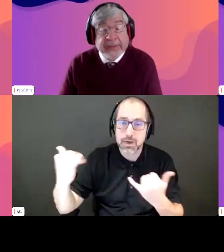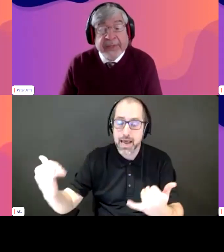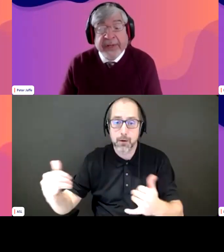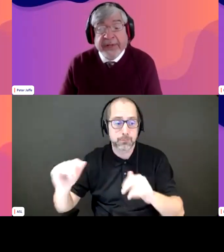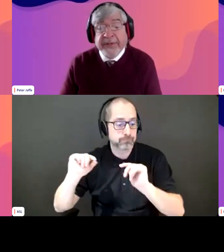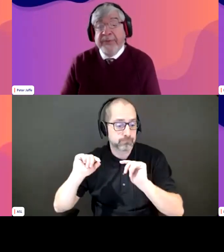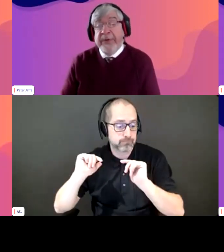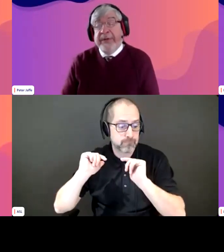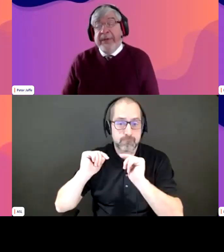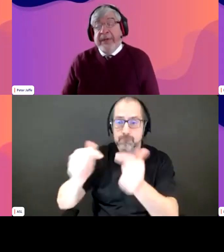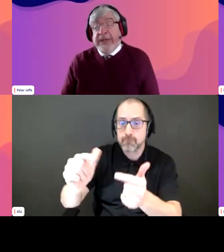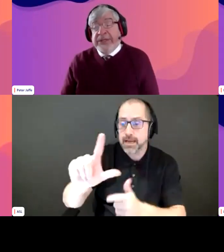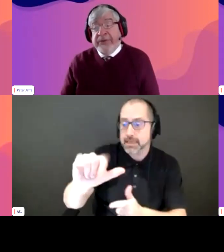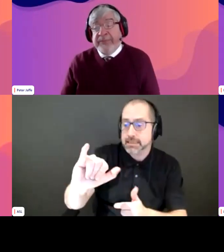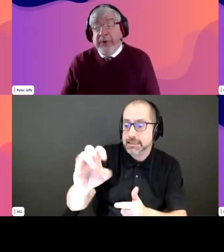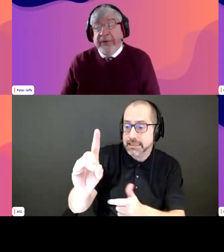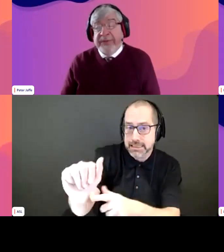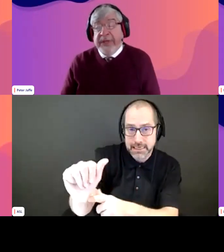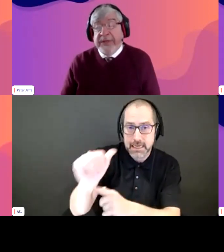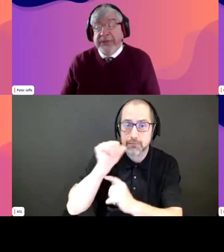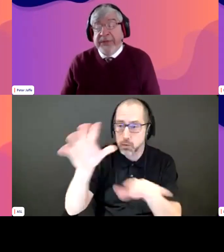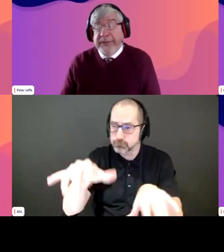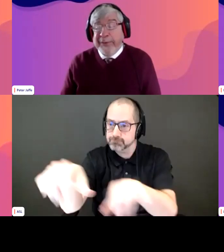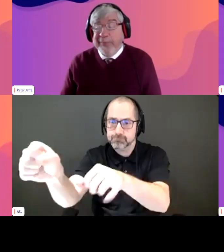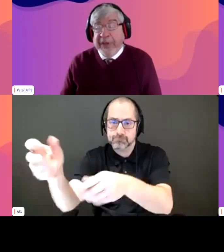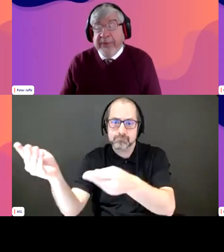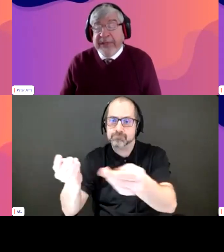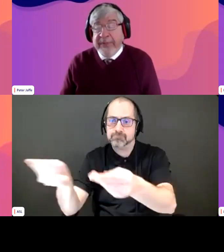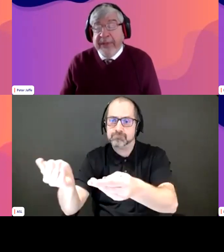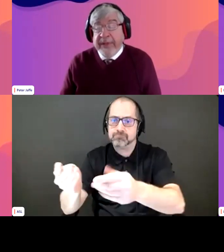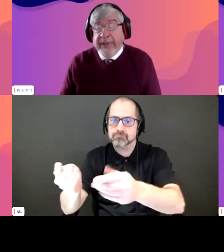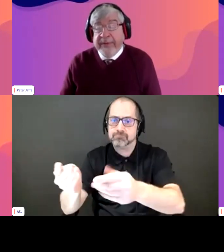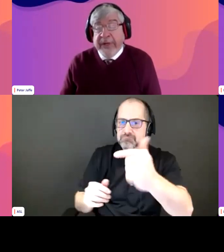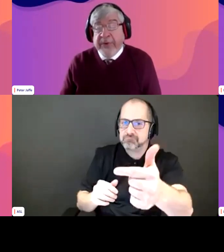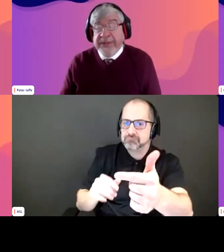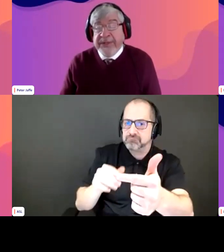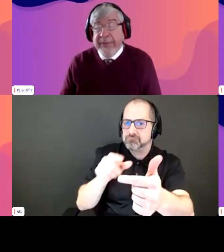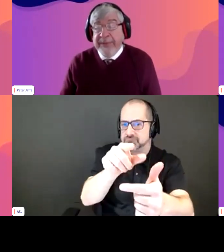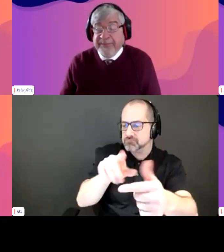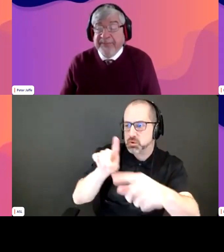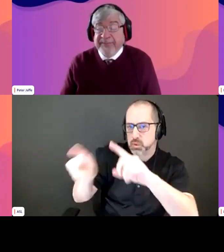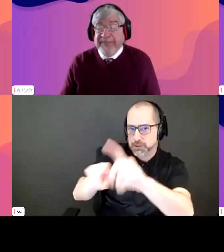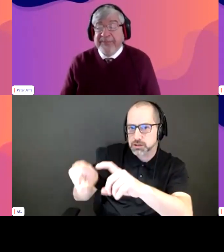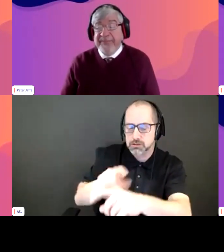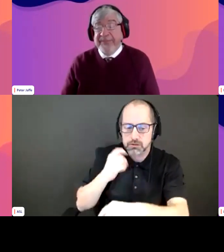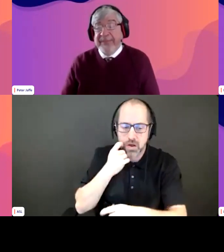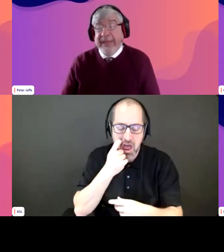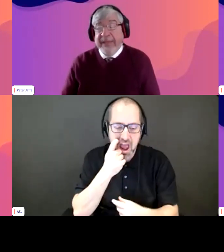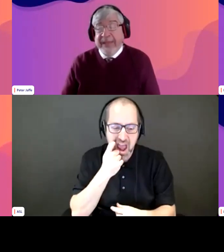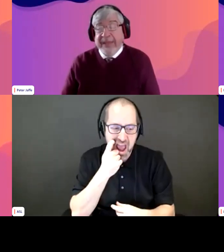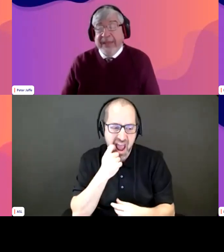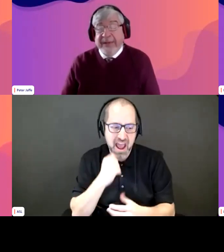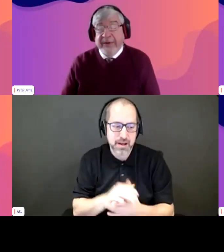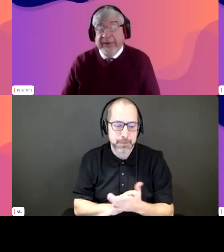et il dit je vais redonner la parole à Linda pour présider cette partie de la séance c'est à dire